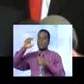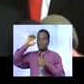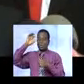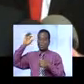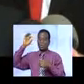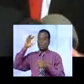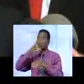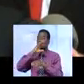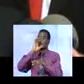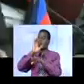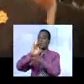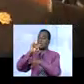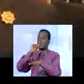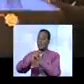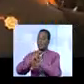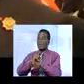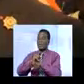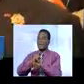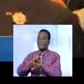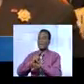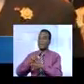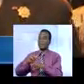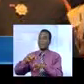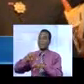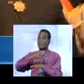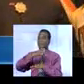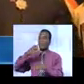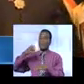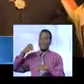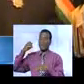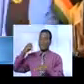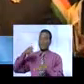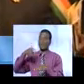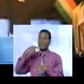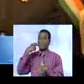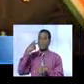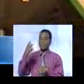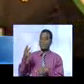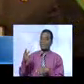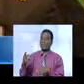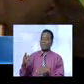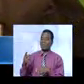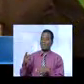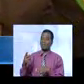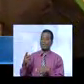Cambodge-Côte d'Ivoire. Le Cambodge a eu